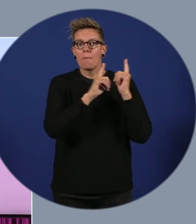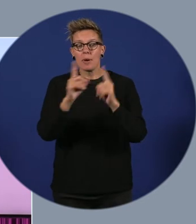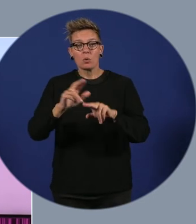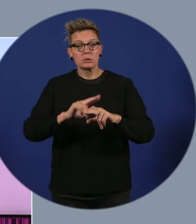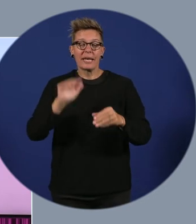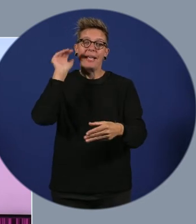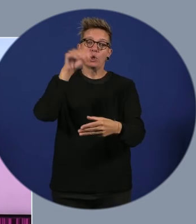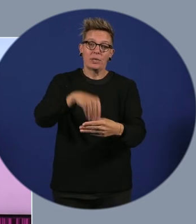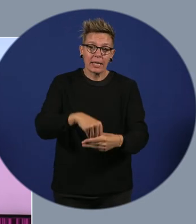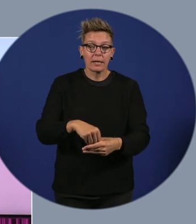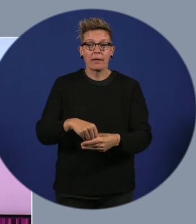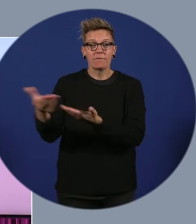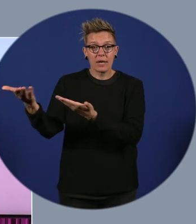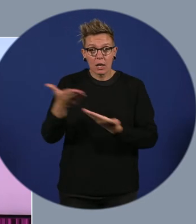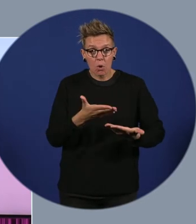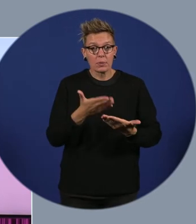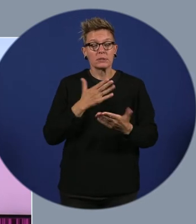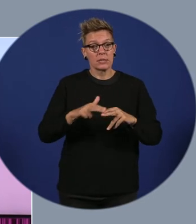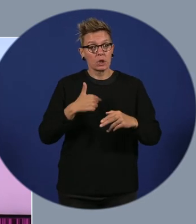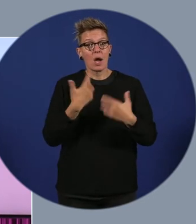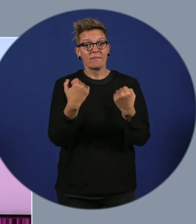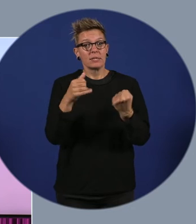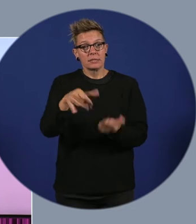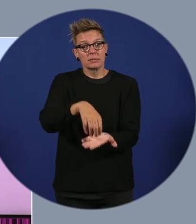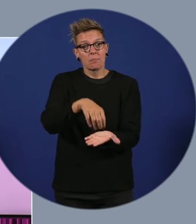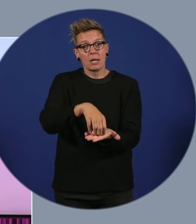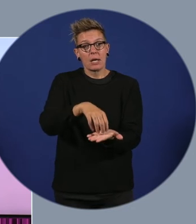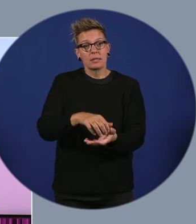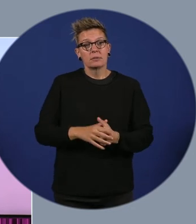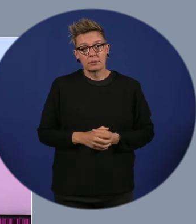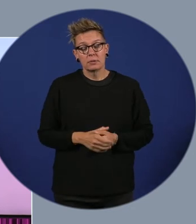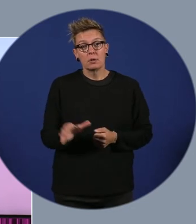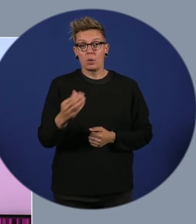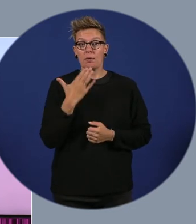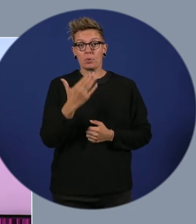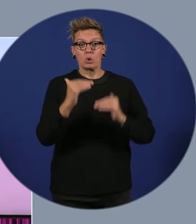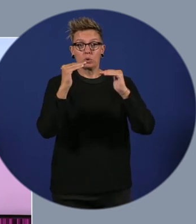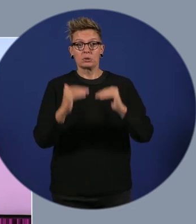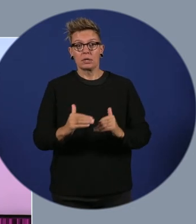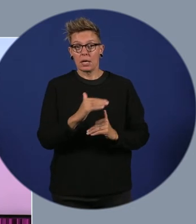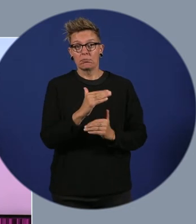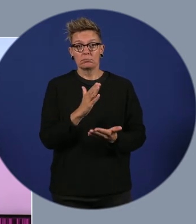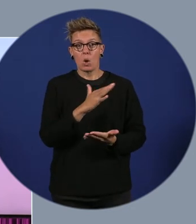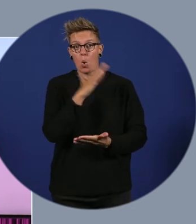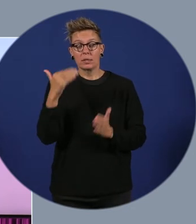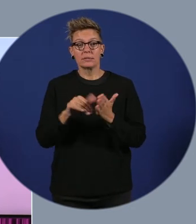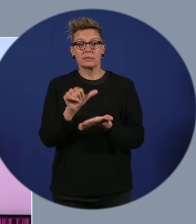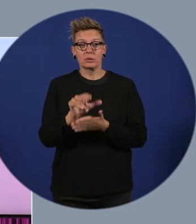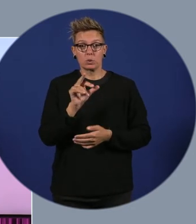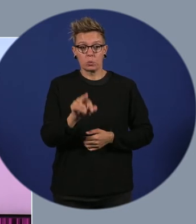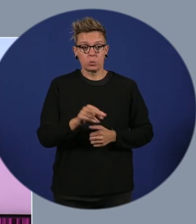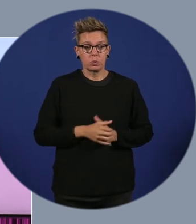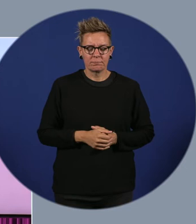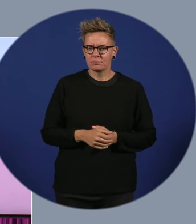sig inkluderade och välkomnade och viktiga i vårt samhälle, så är det bra att sänka rösträttsåldern. Och för att hålla kvar